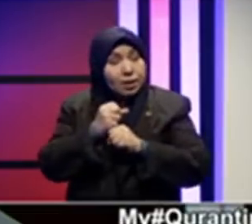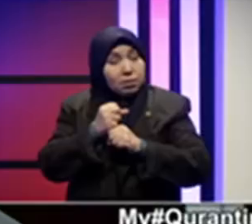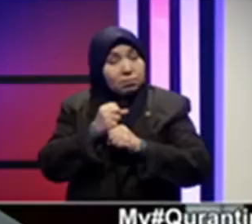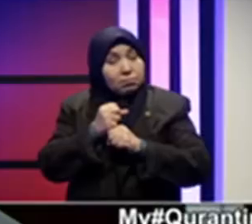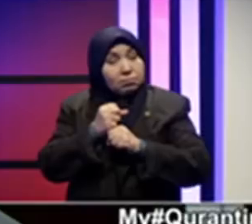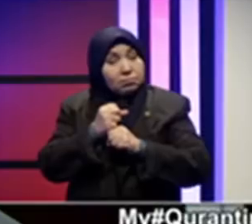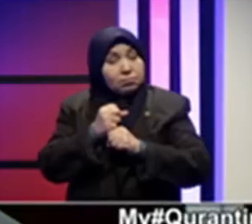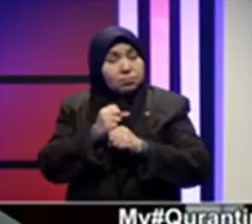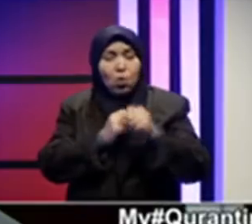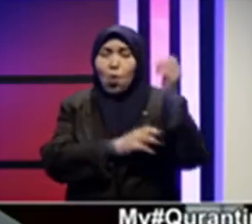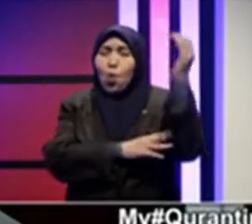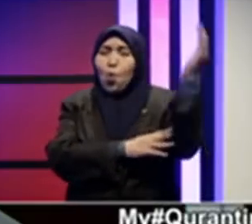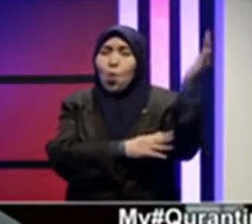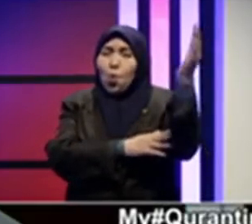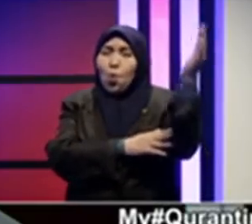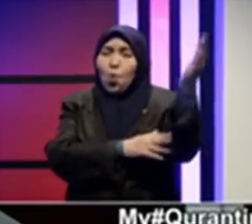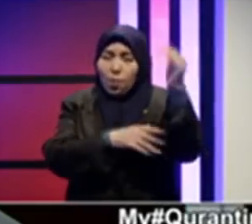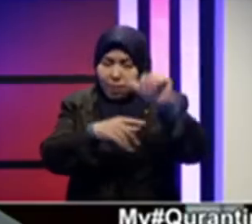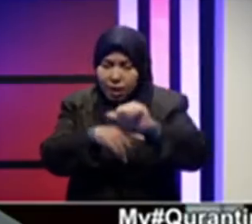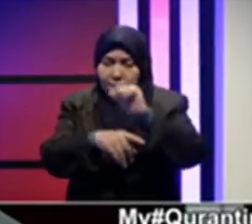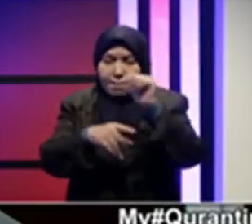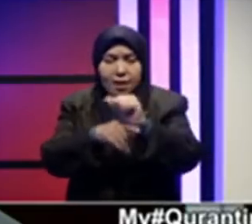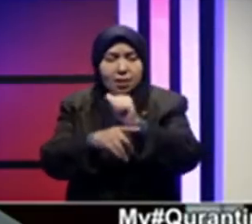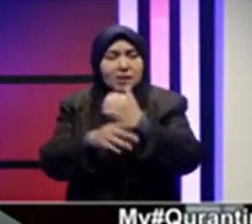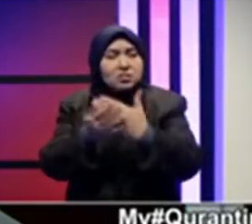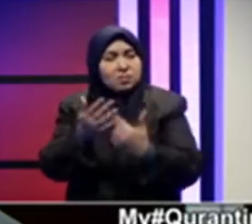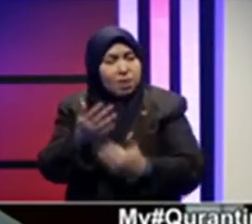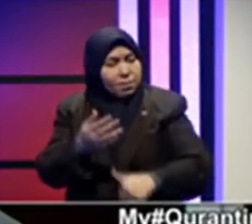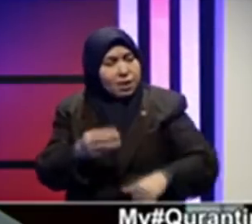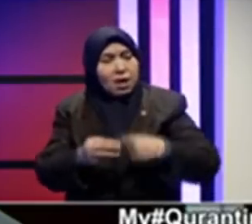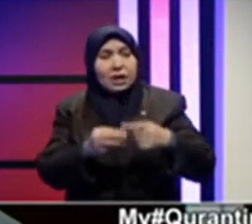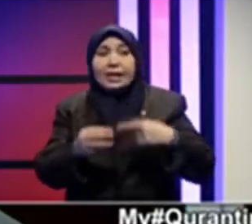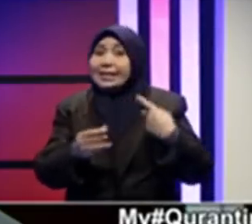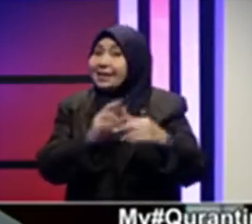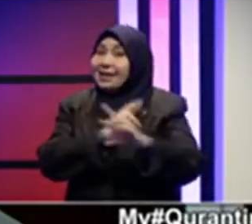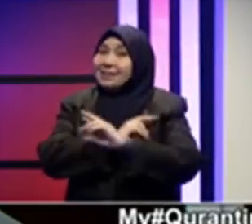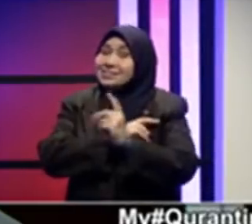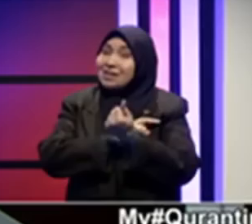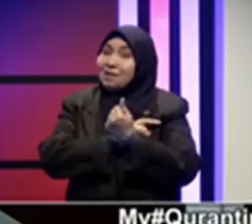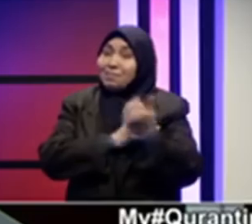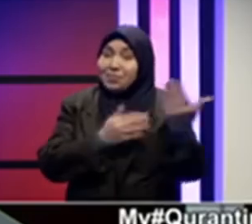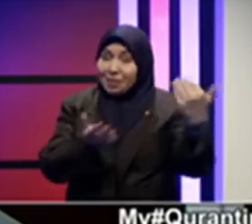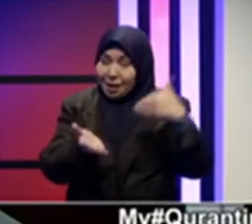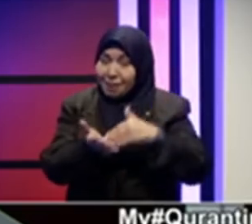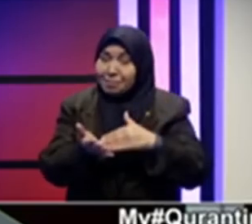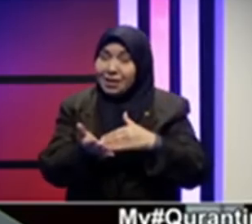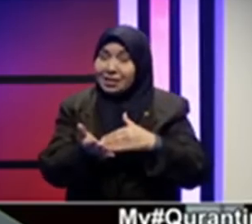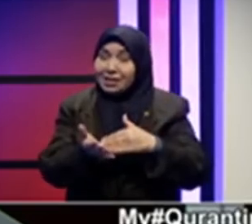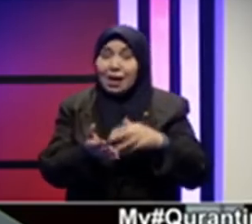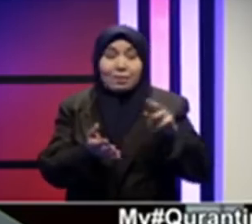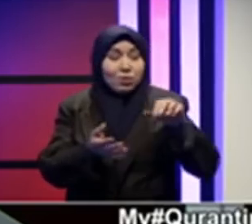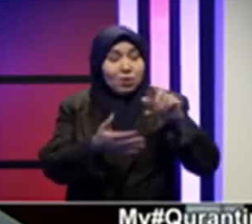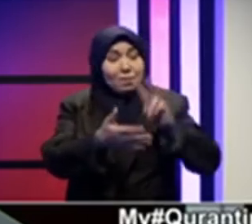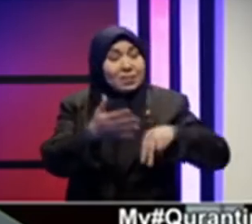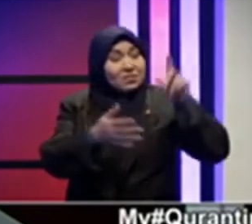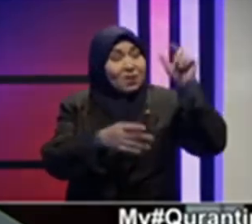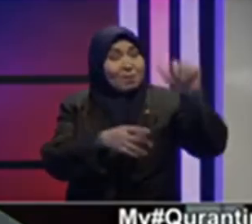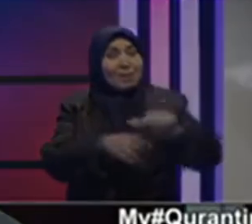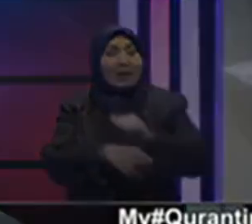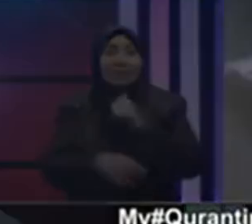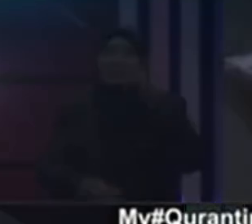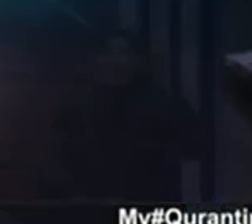mendapatkan hujah dan juga mengamalkan sesuatu perkara. Jadi kita berehat sebentar, kembali semula dalam My Quran Time, baca faham amal